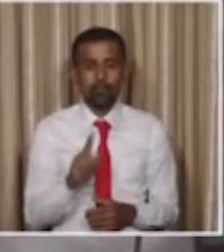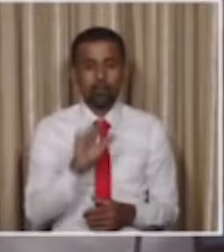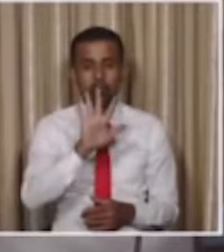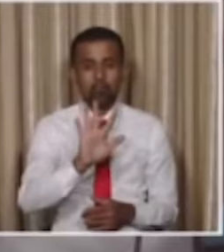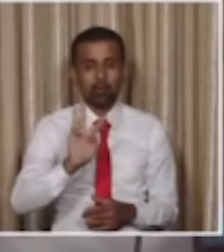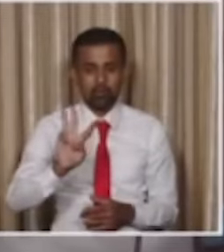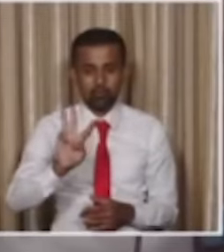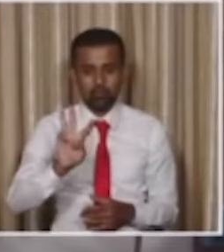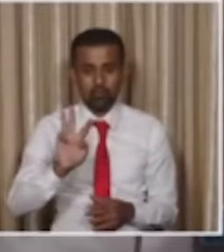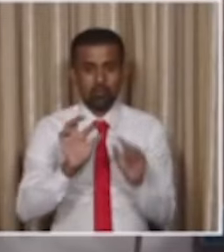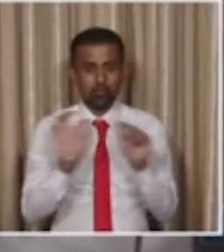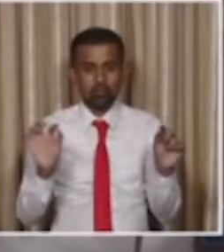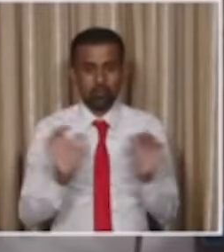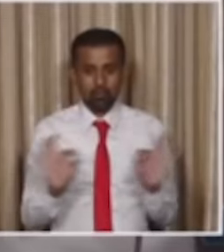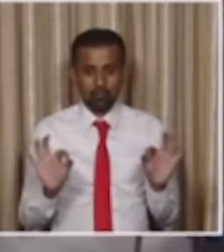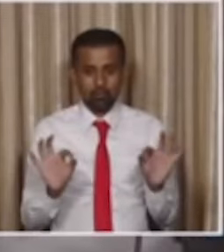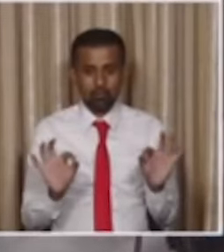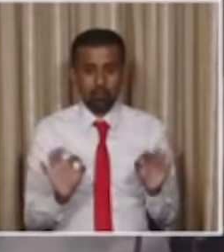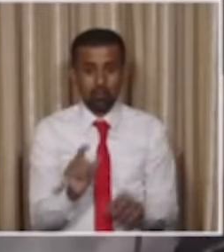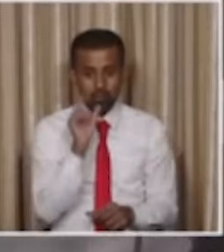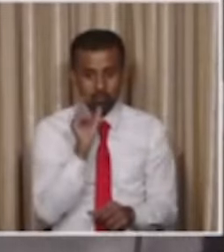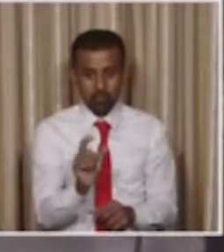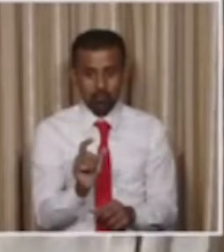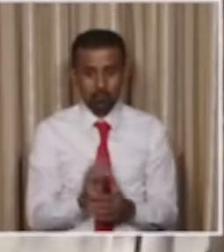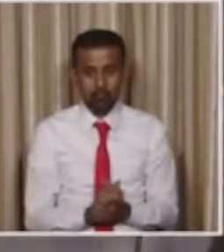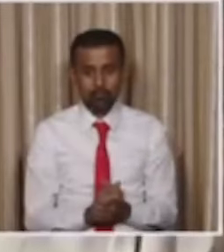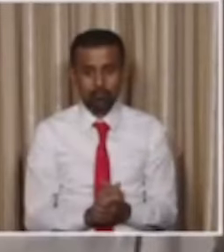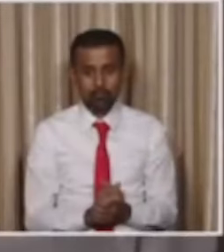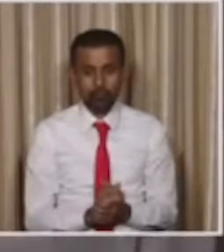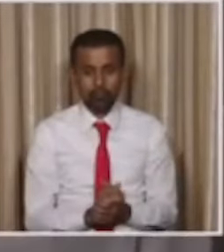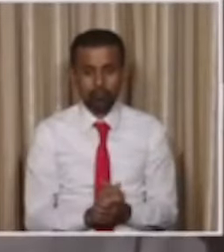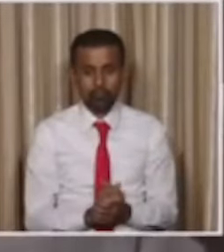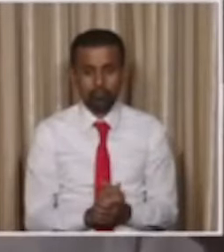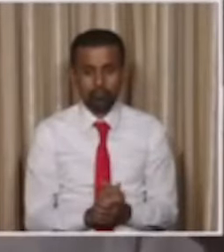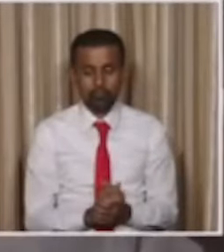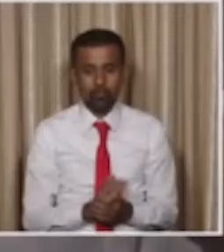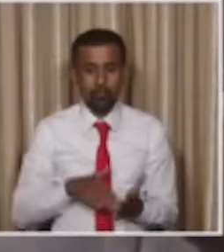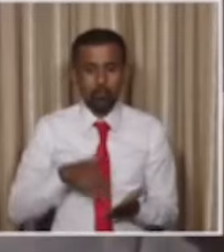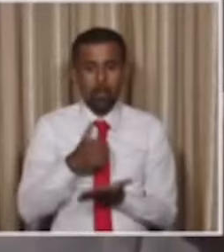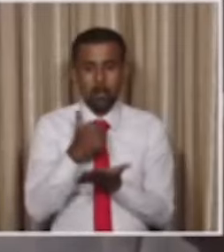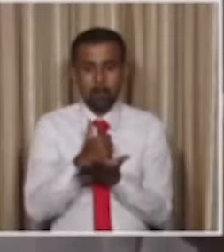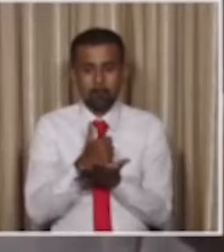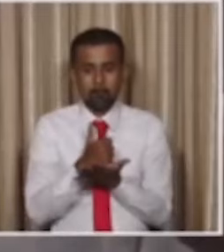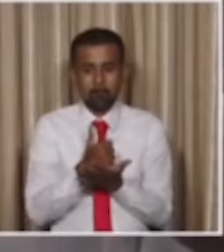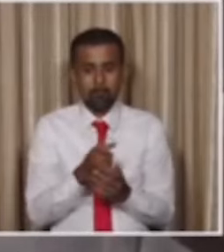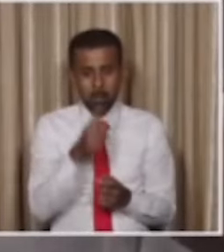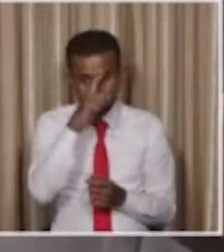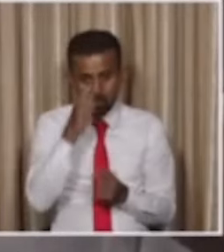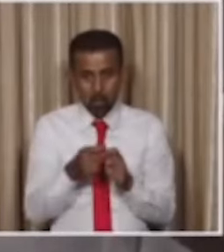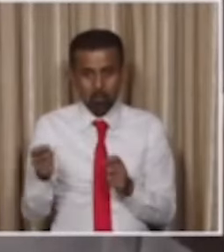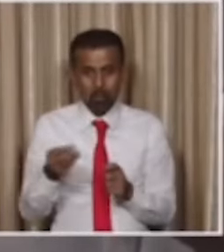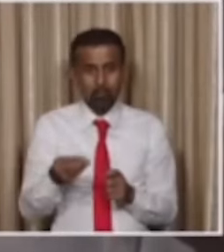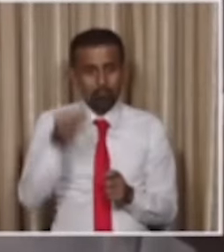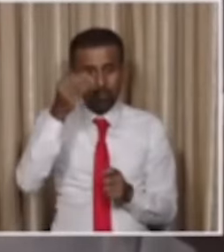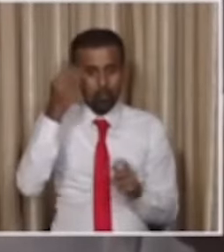153ත් කියන වගන්ති වලට අවධානය යොමු කරමින් විශේෂයෙන්ම මහ බැංකුවේ වැටුප් පැඩ කිර ගැනීම